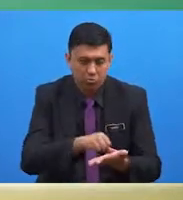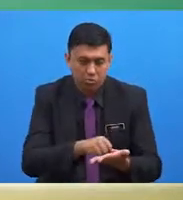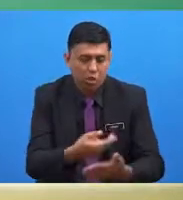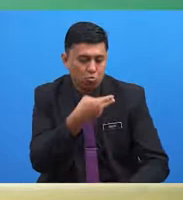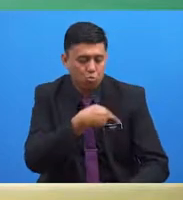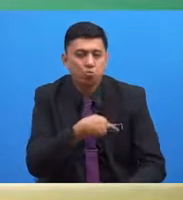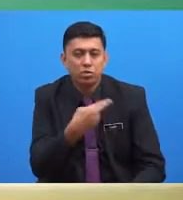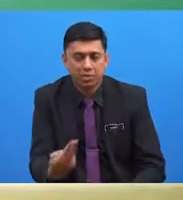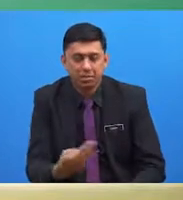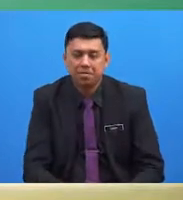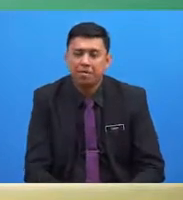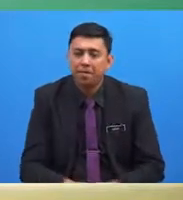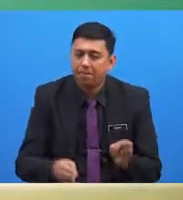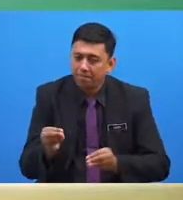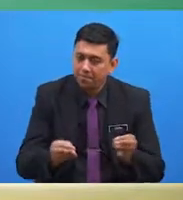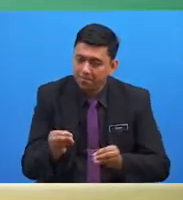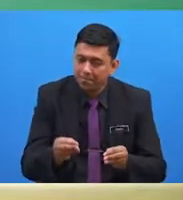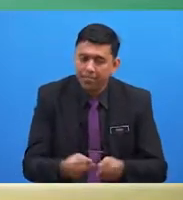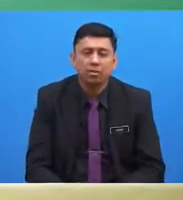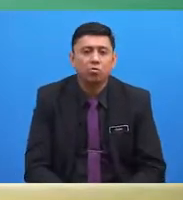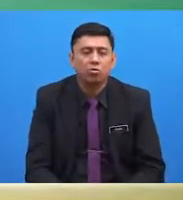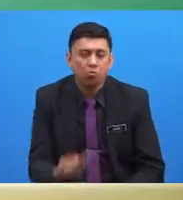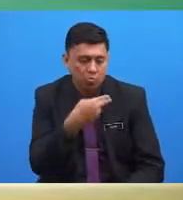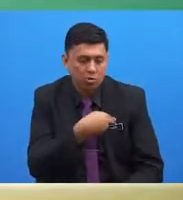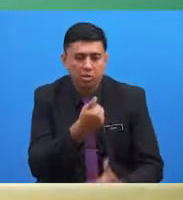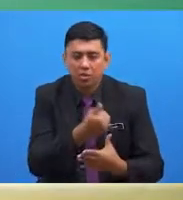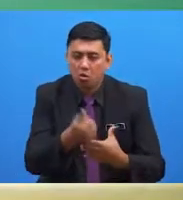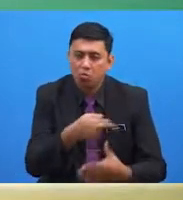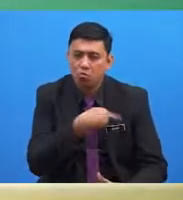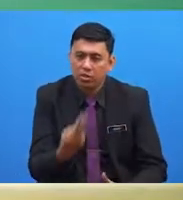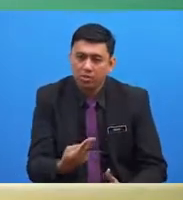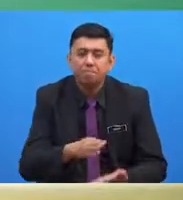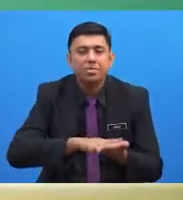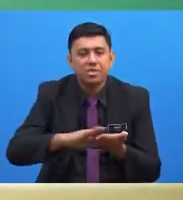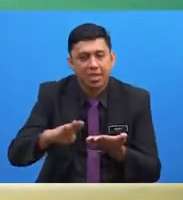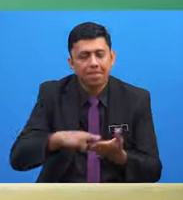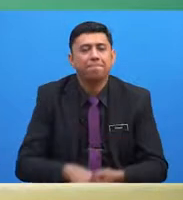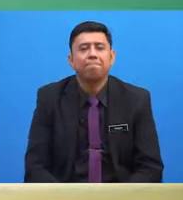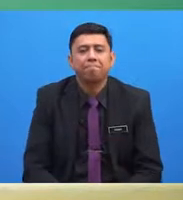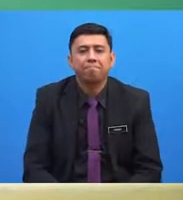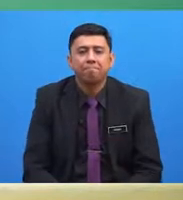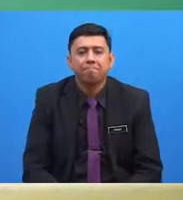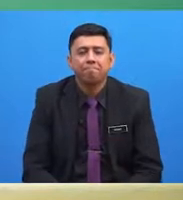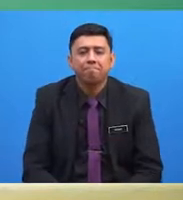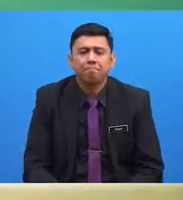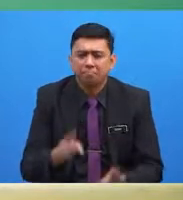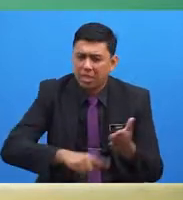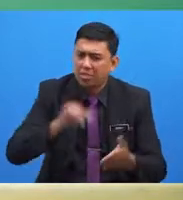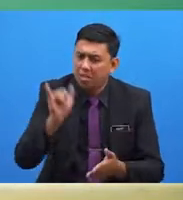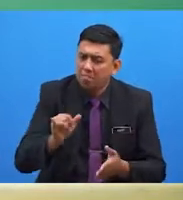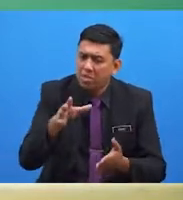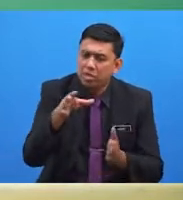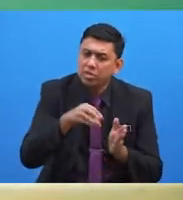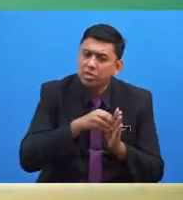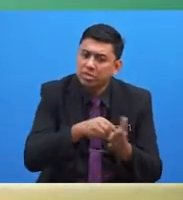untung rugi, perniagaan akan memperolehi untung atau rugi bersih. Apa yang